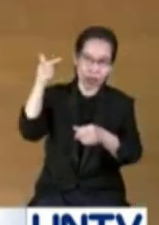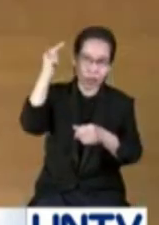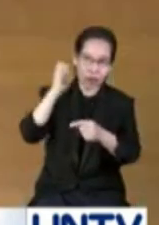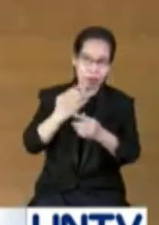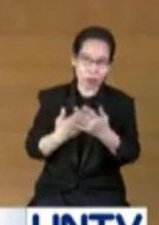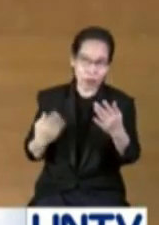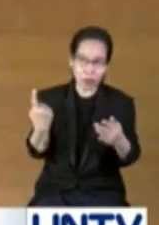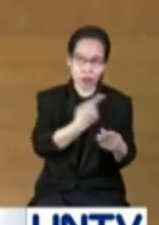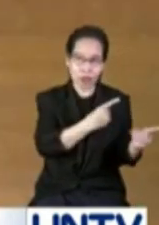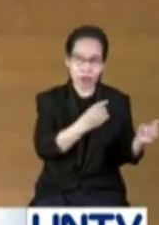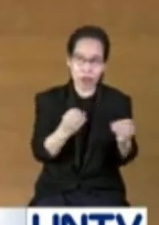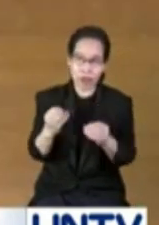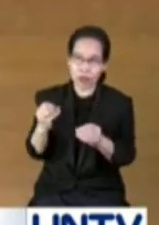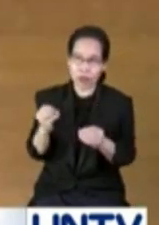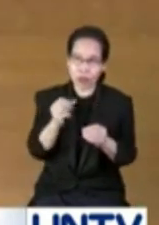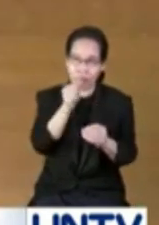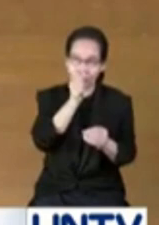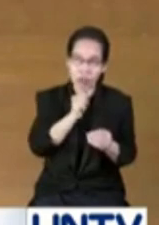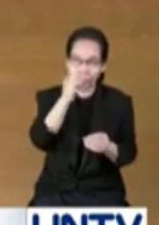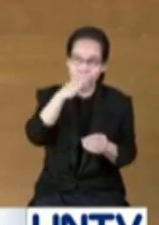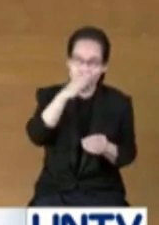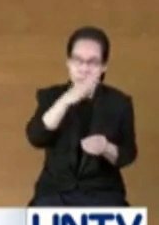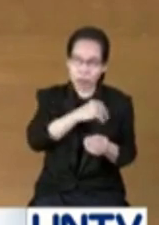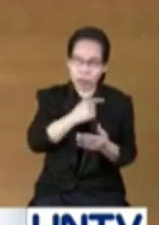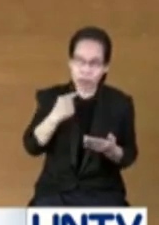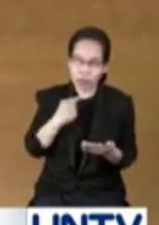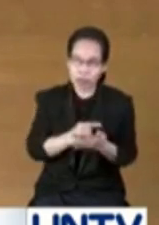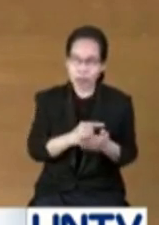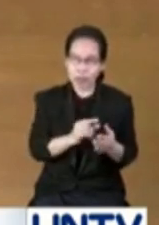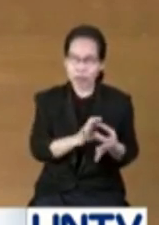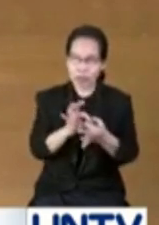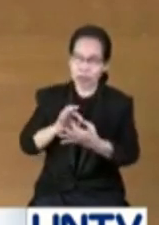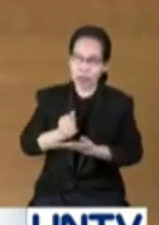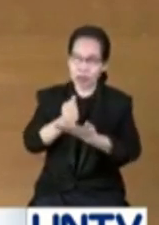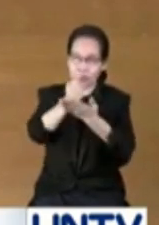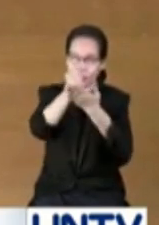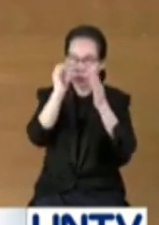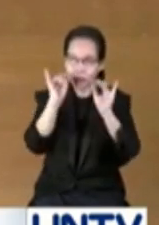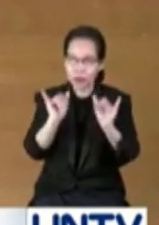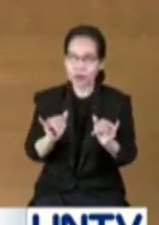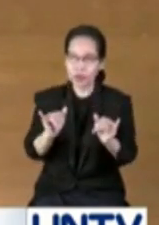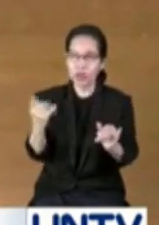the enduring Filipino quality of Bayanihan will still be our guide.